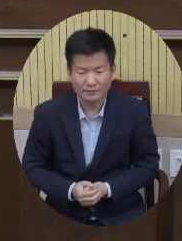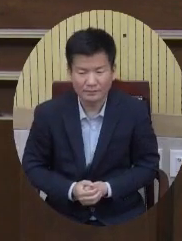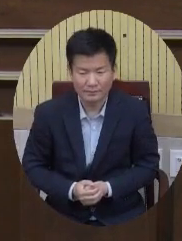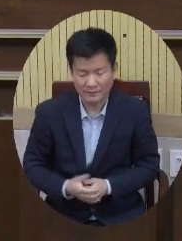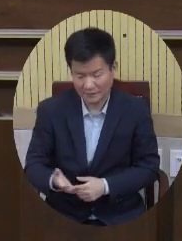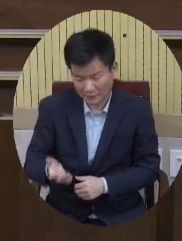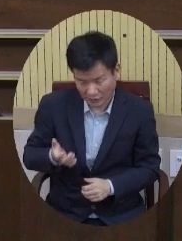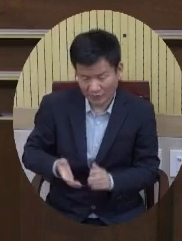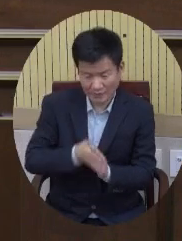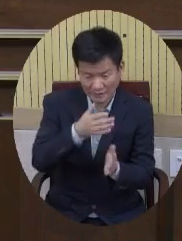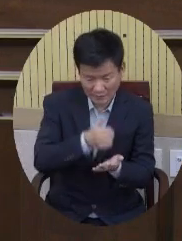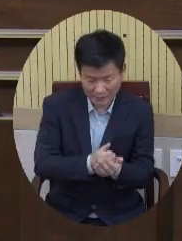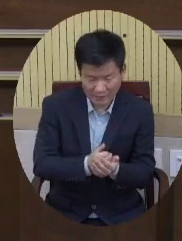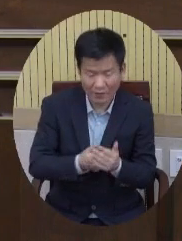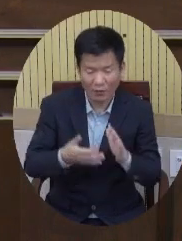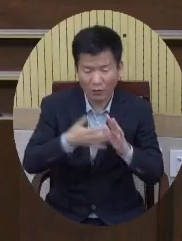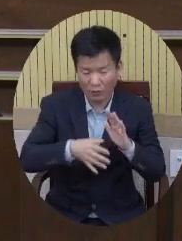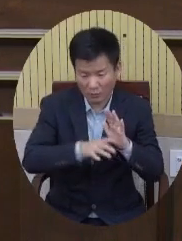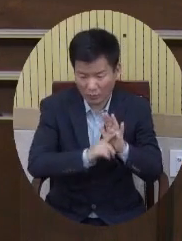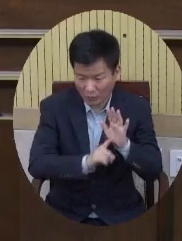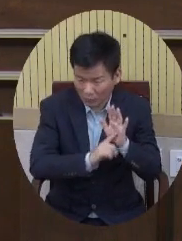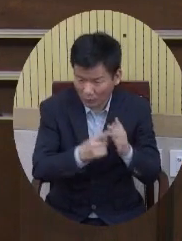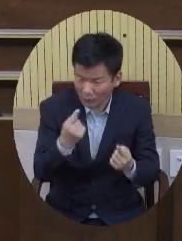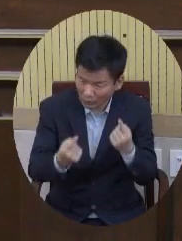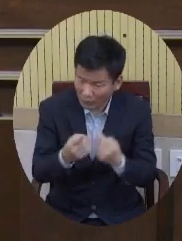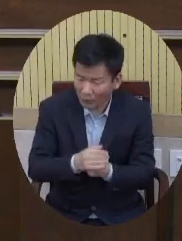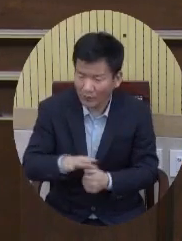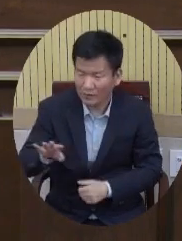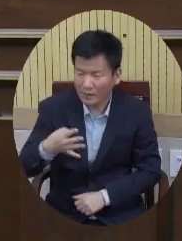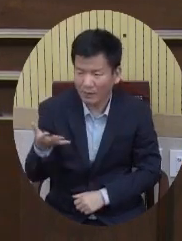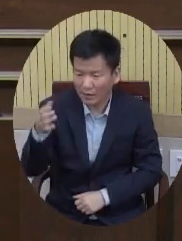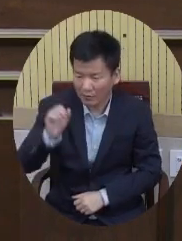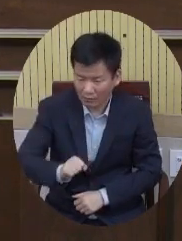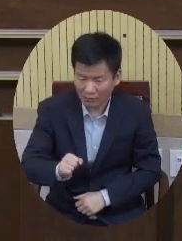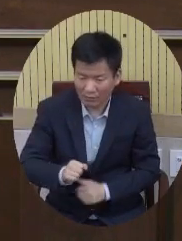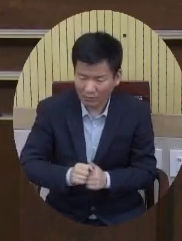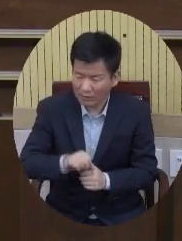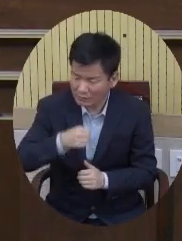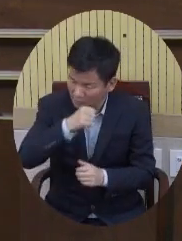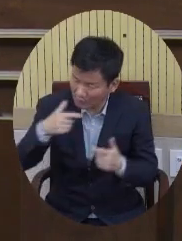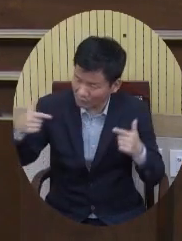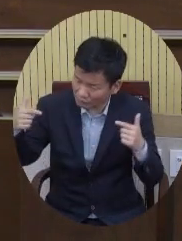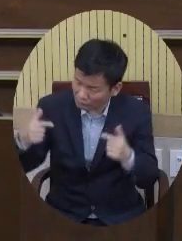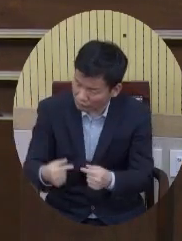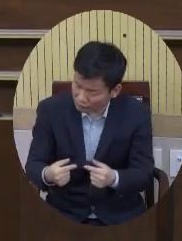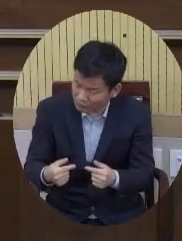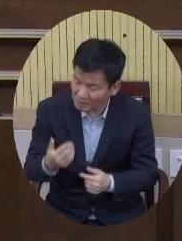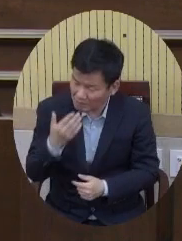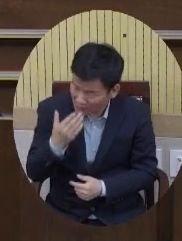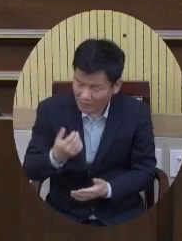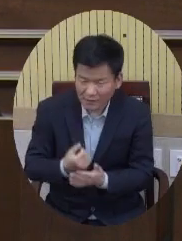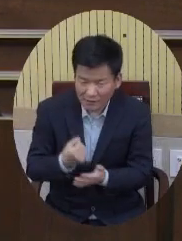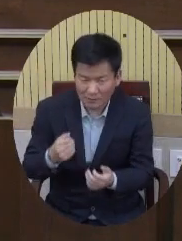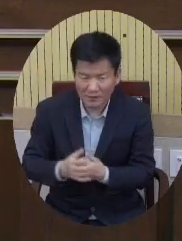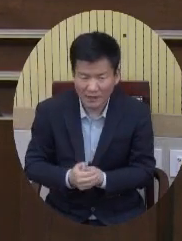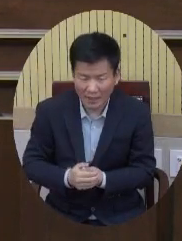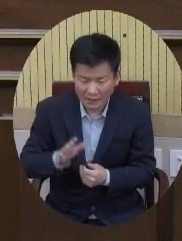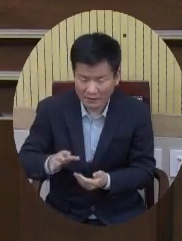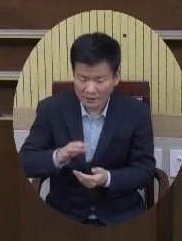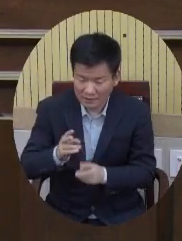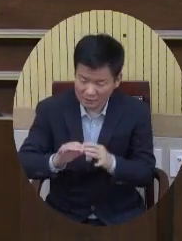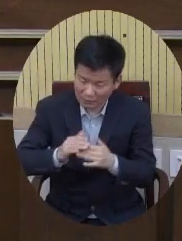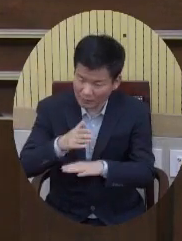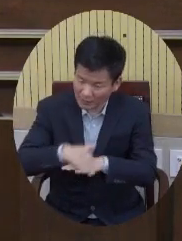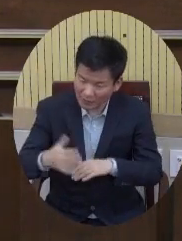전임시장의 국제공모건축비보다 무려 400억원 가까이 줄일 수 있으므로 기투입된